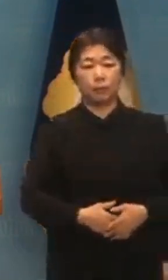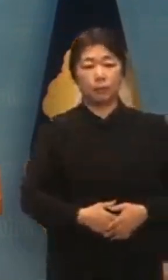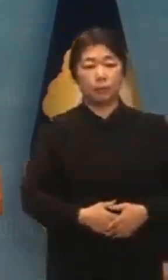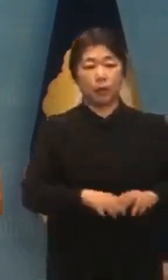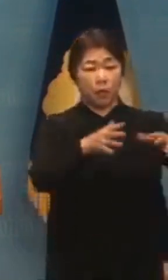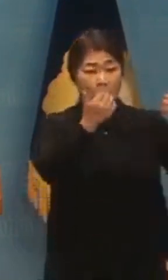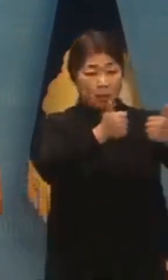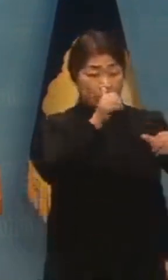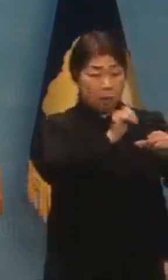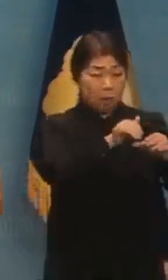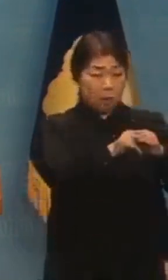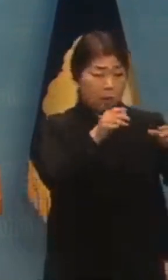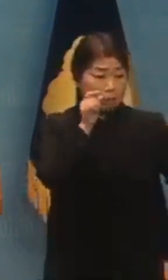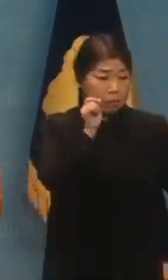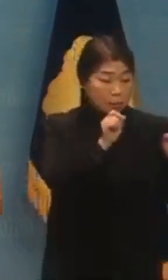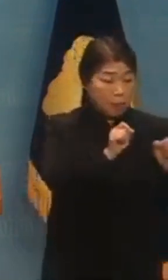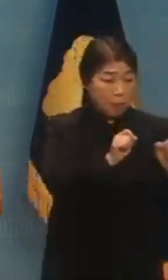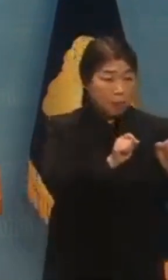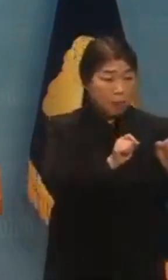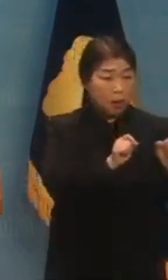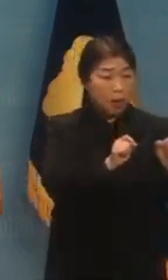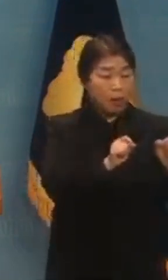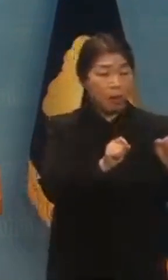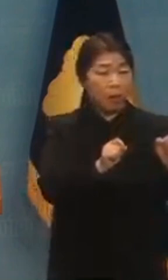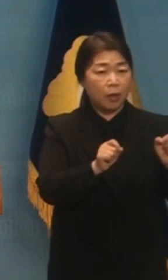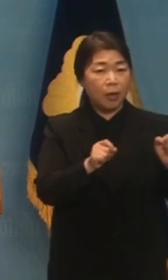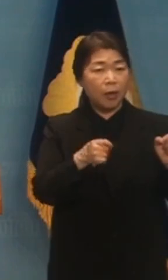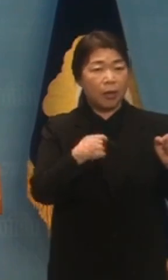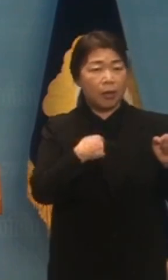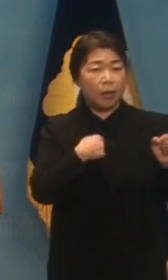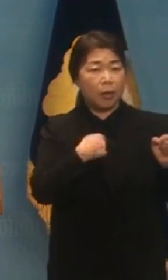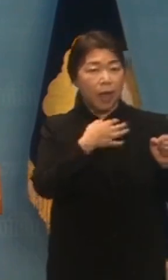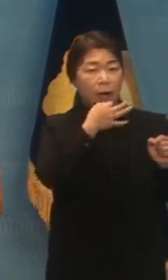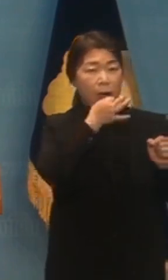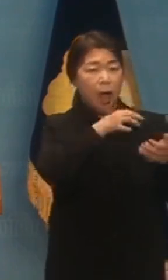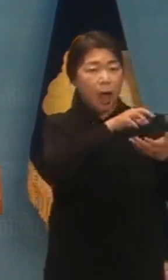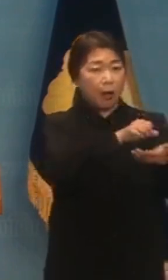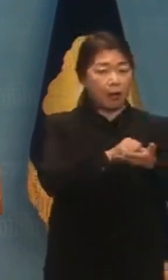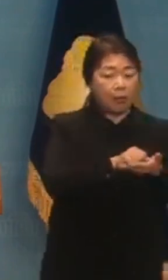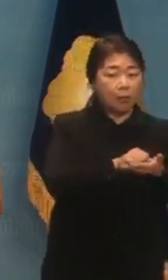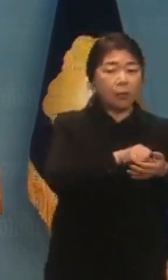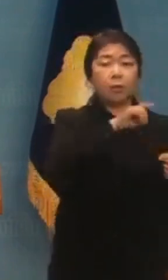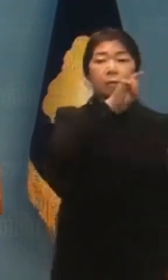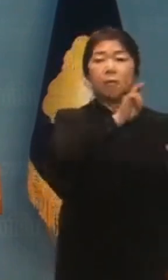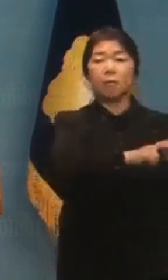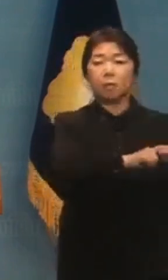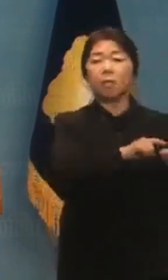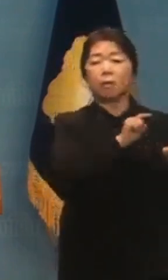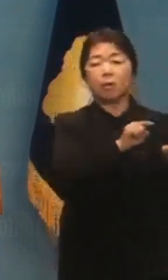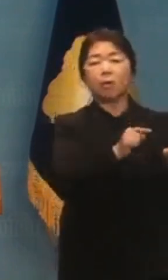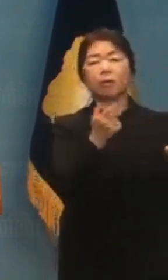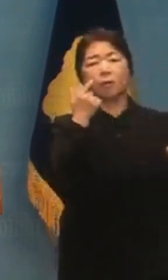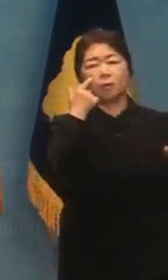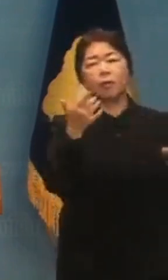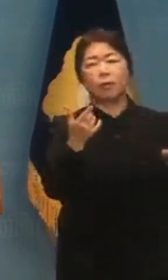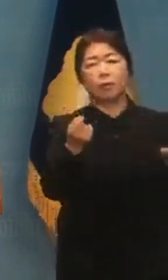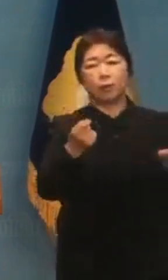총선을 앞두고 본인 앞으로 마이크를 가져오려는 수작이 아니면 설명이 되지 않습니다.